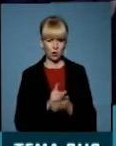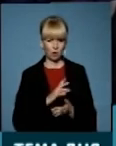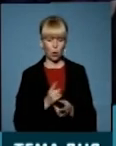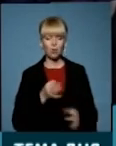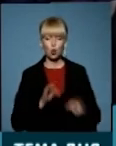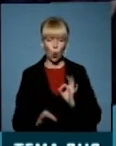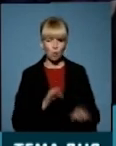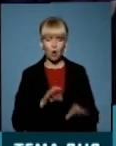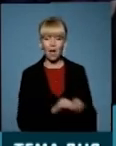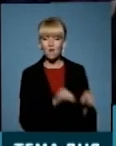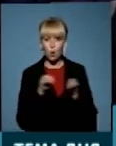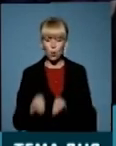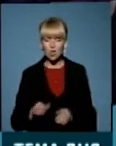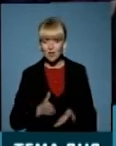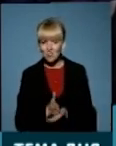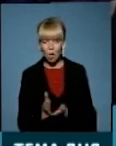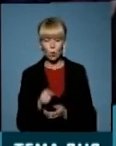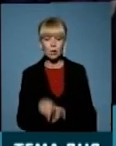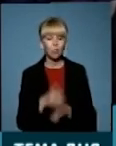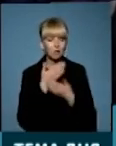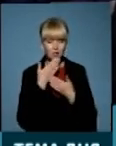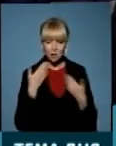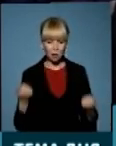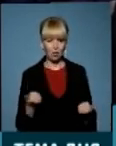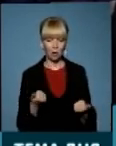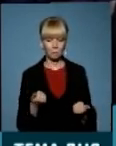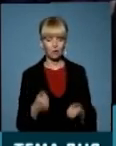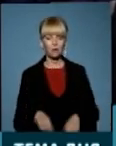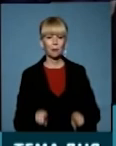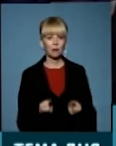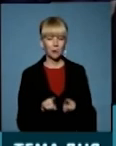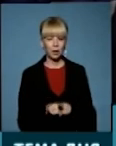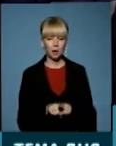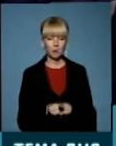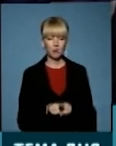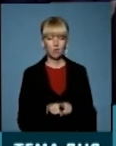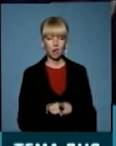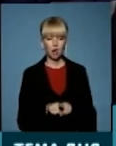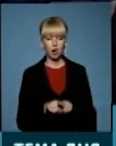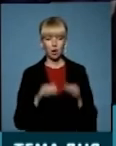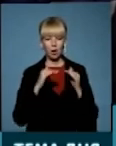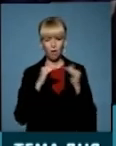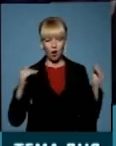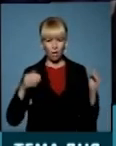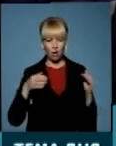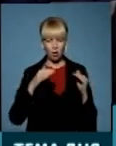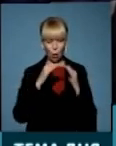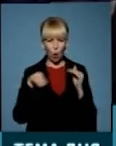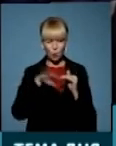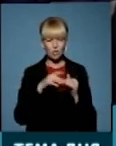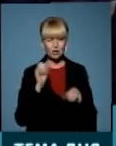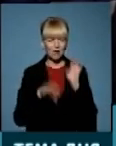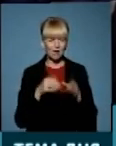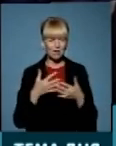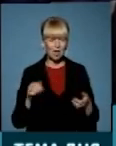це нормальні евакуаційні виходи. Їх там немає. Також горища захаращені різними